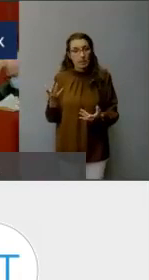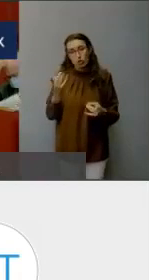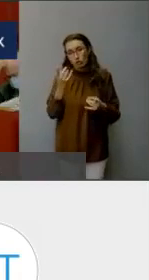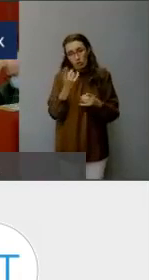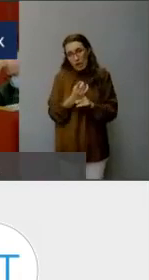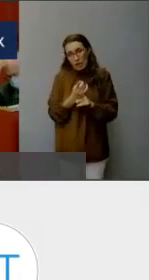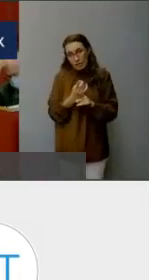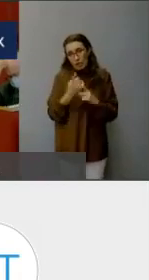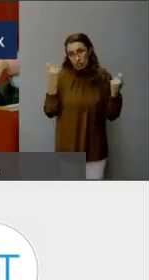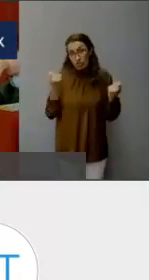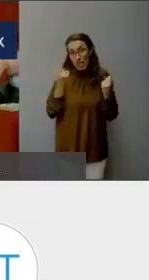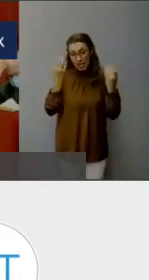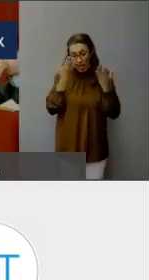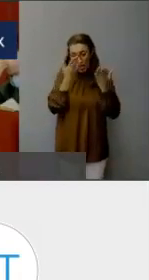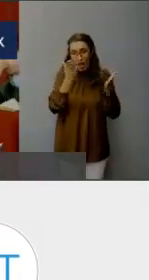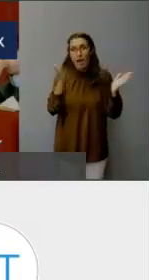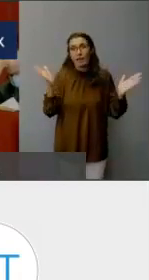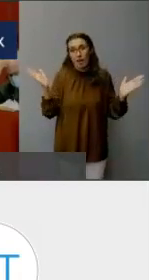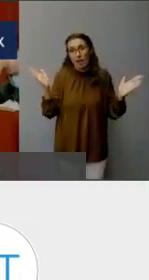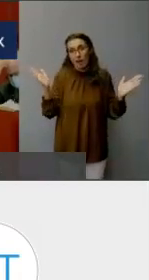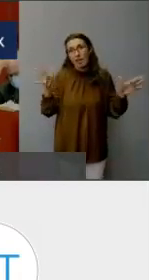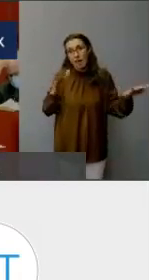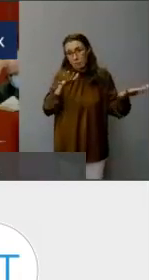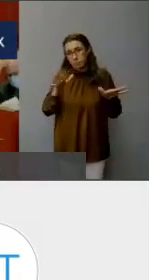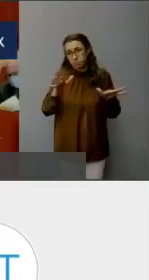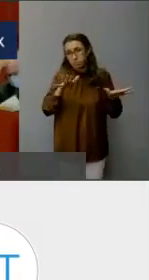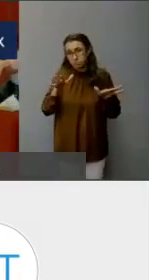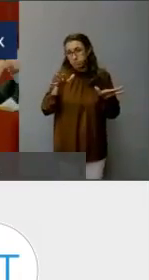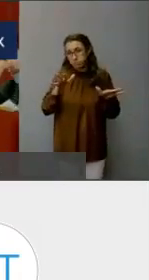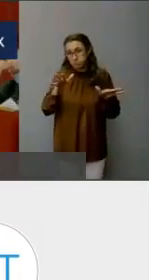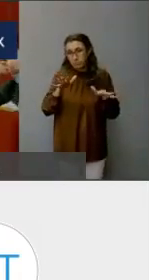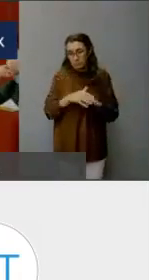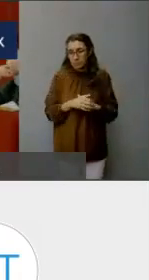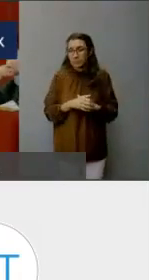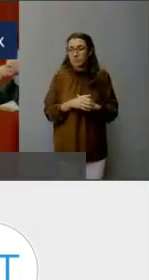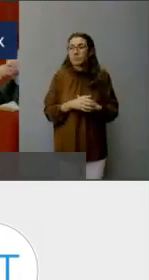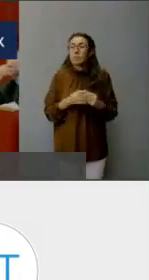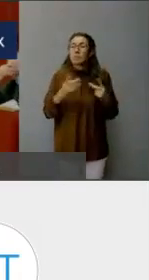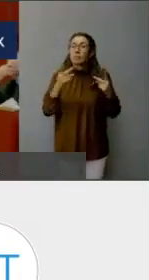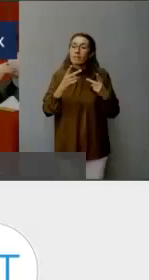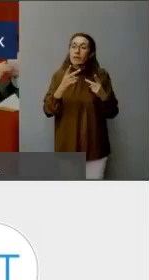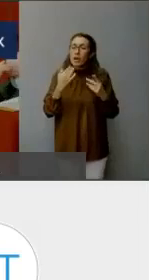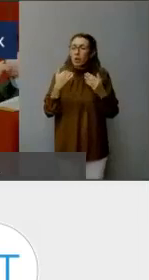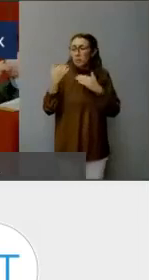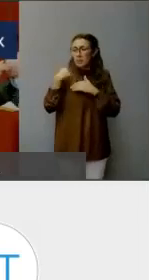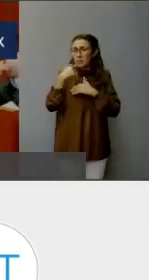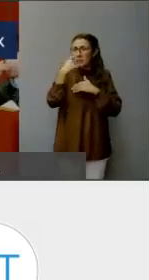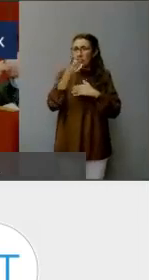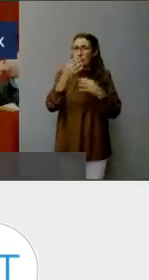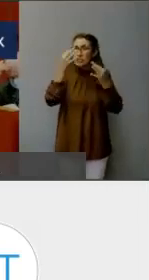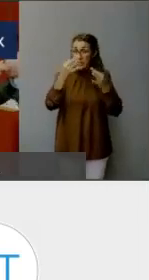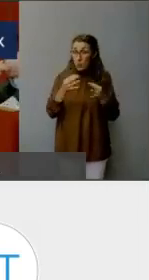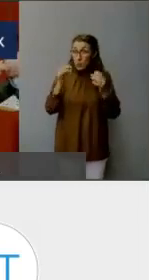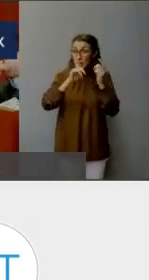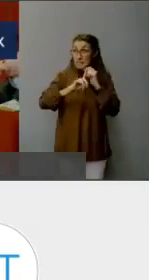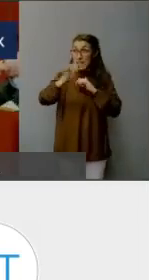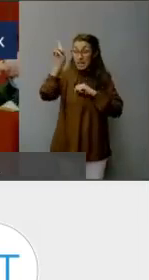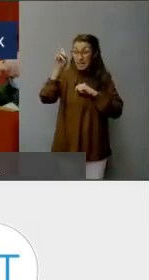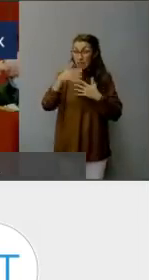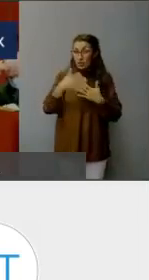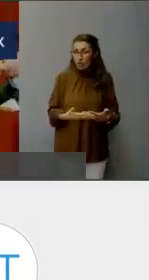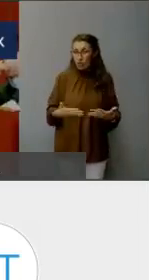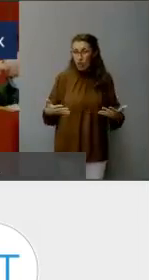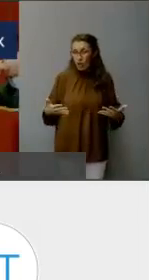e deve fare l'amministrazione è quella sicurezza idrogeologica che citando il